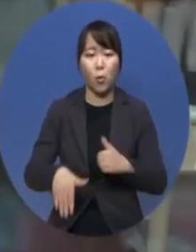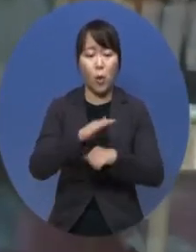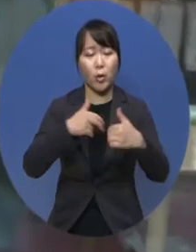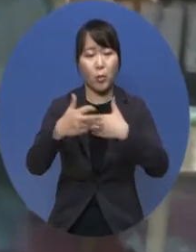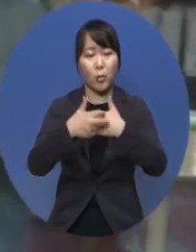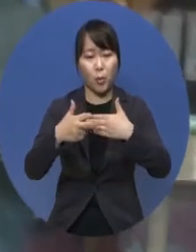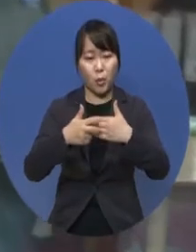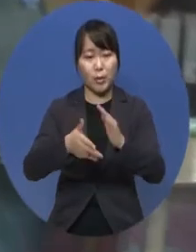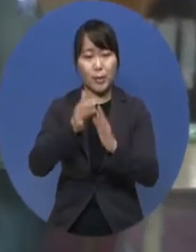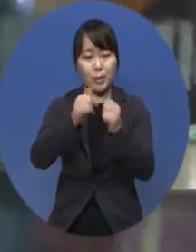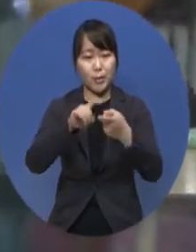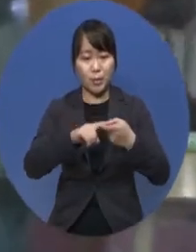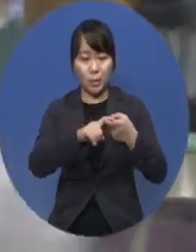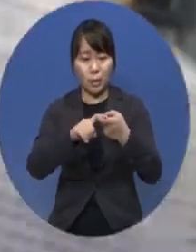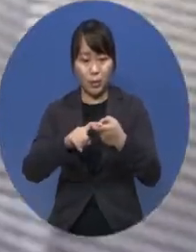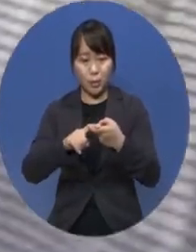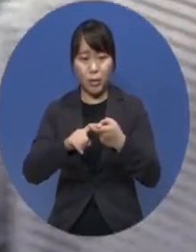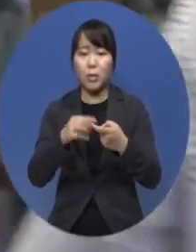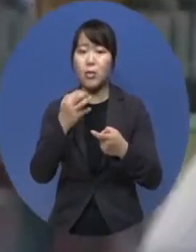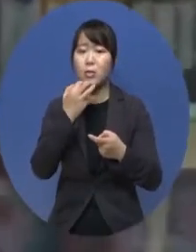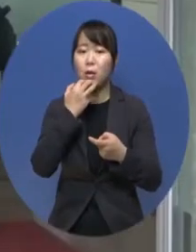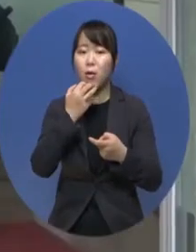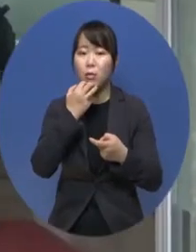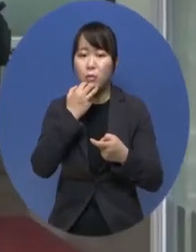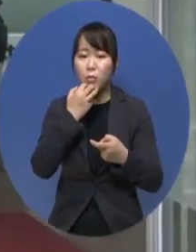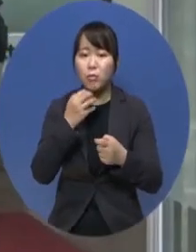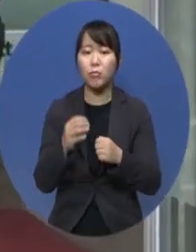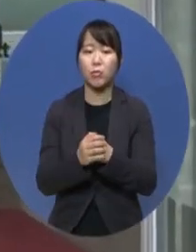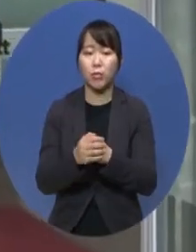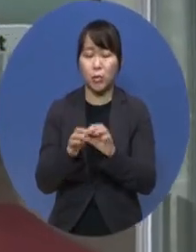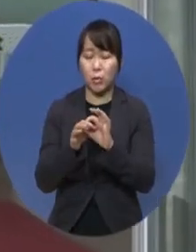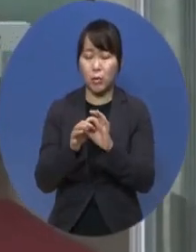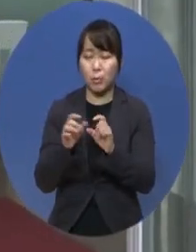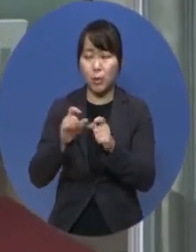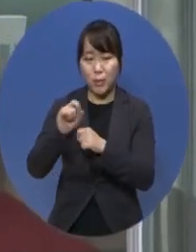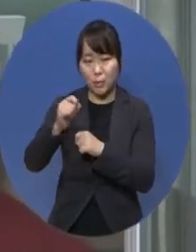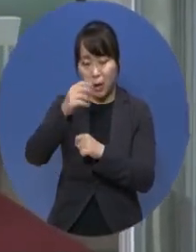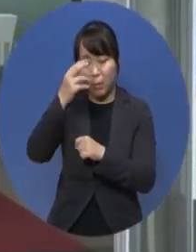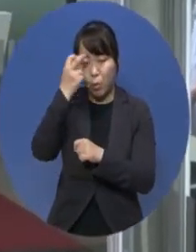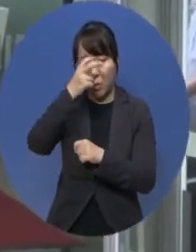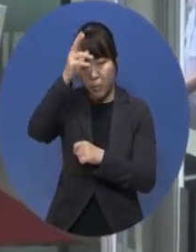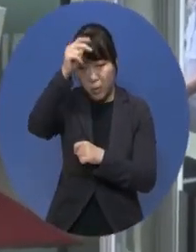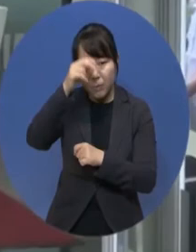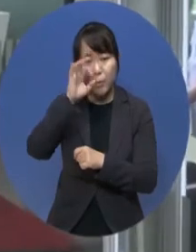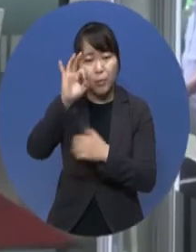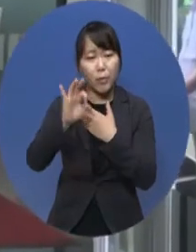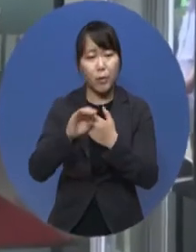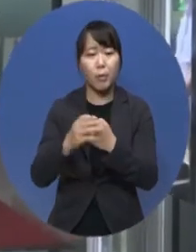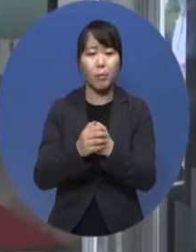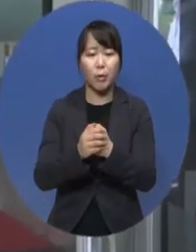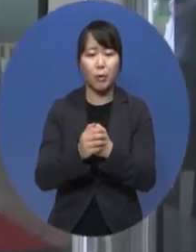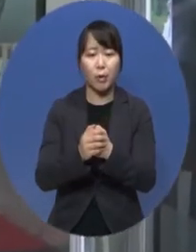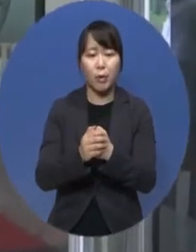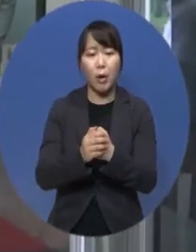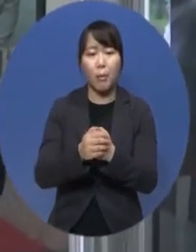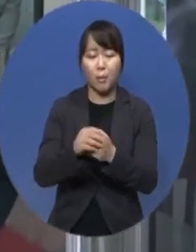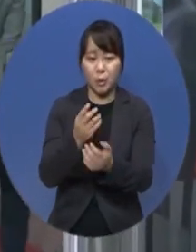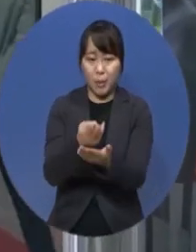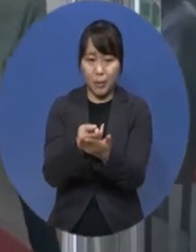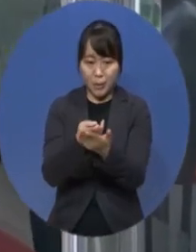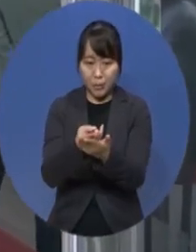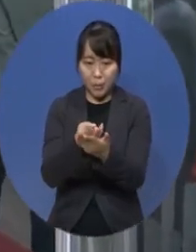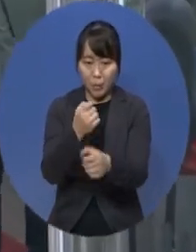환경보건시민연대는 서울서부지검은 라돈 방출 물질인 모자이트 분말을 입힌 매트리스 침대를